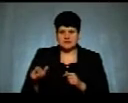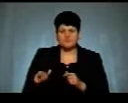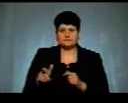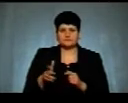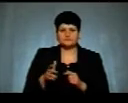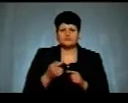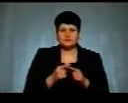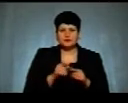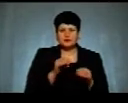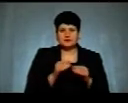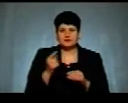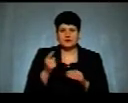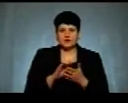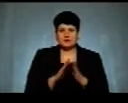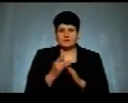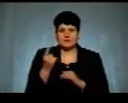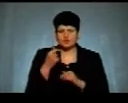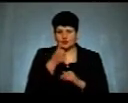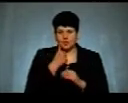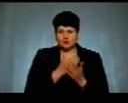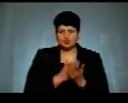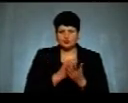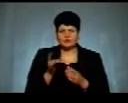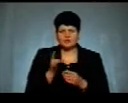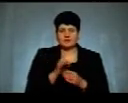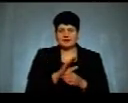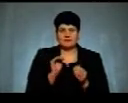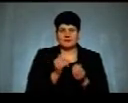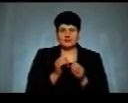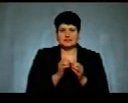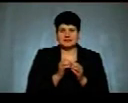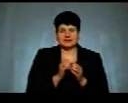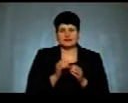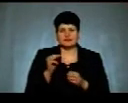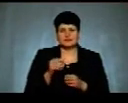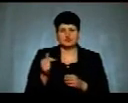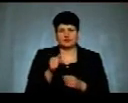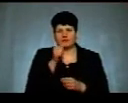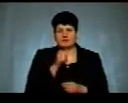рядового складу за контрактом першого року служби в розмірі не менше 10 тисяч гривень на місяць.